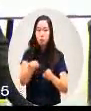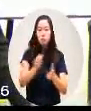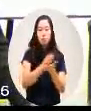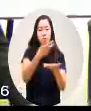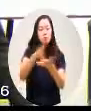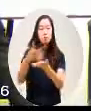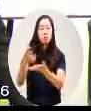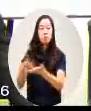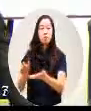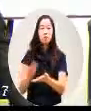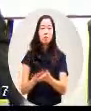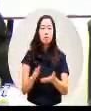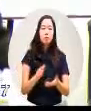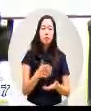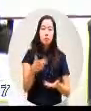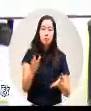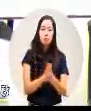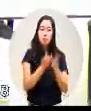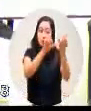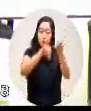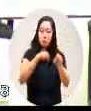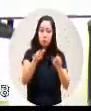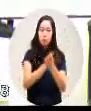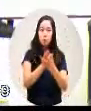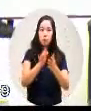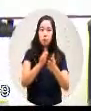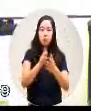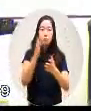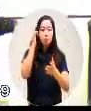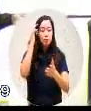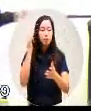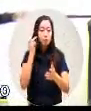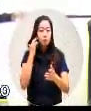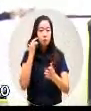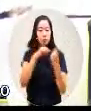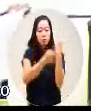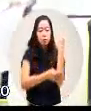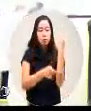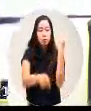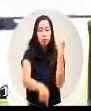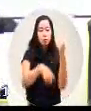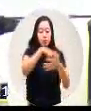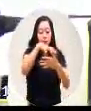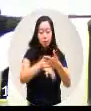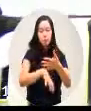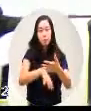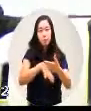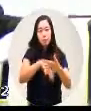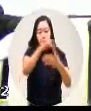前那个一起依照我们宪法里面的，